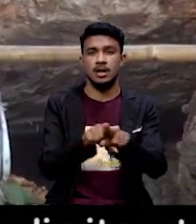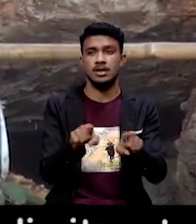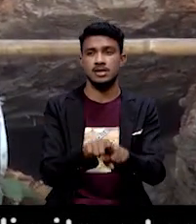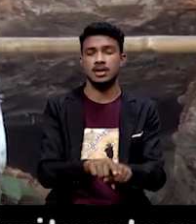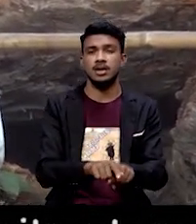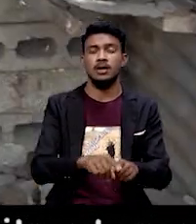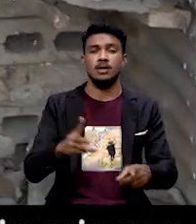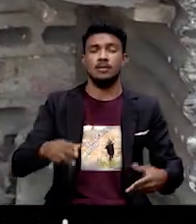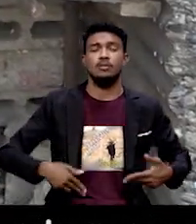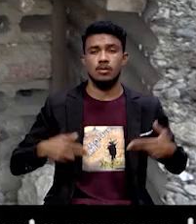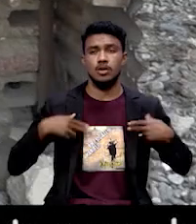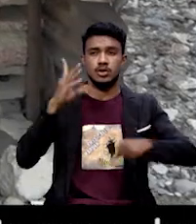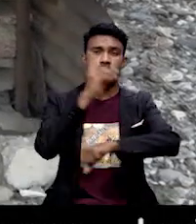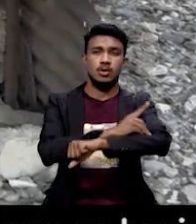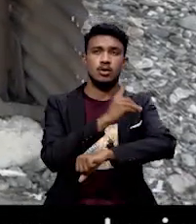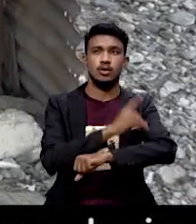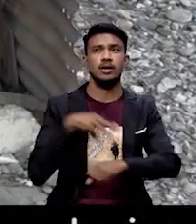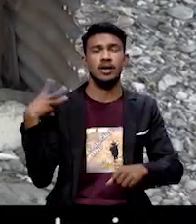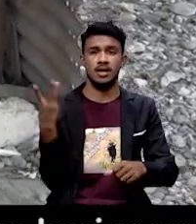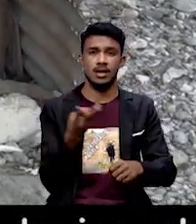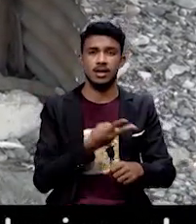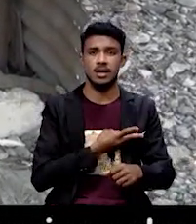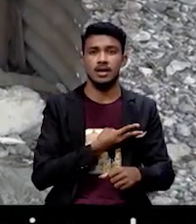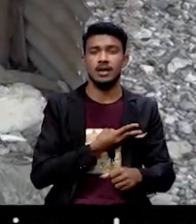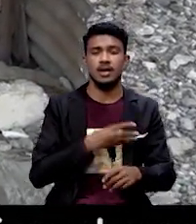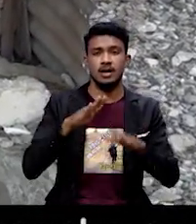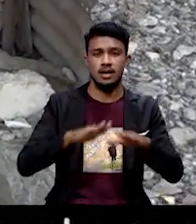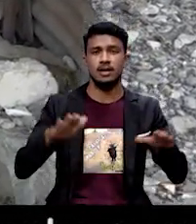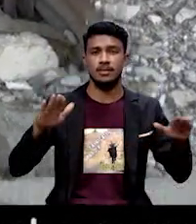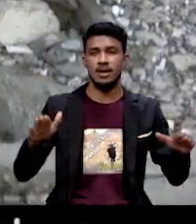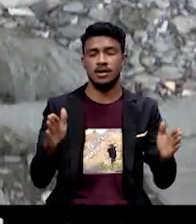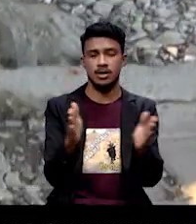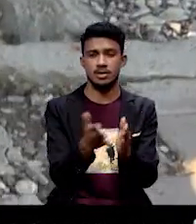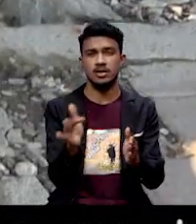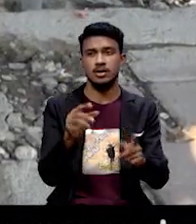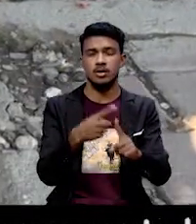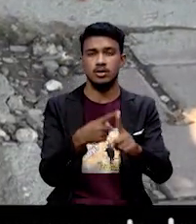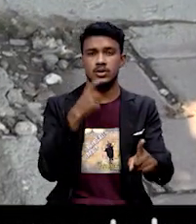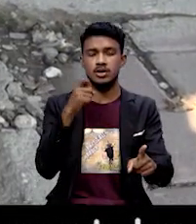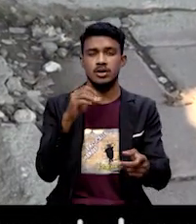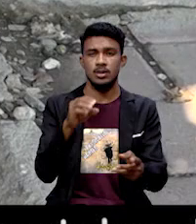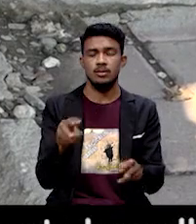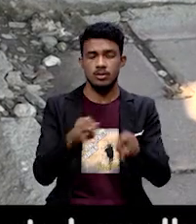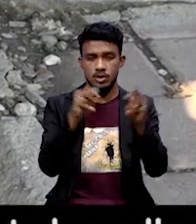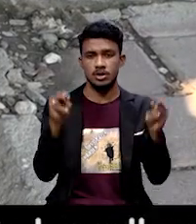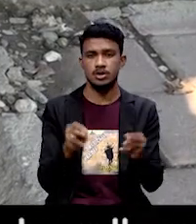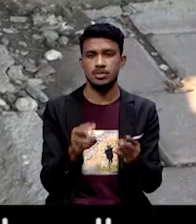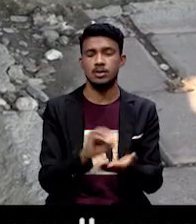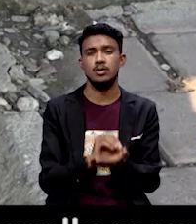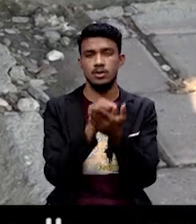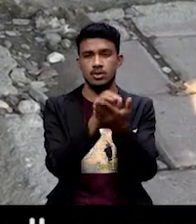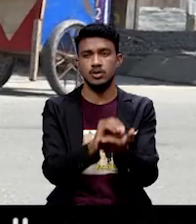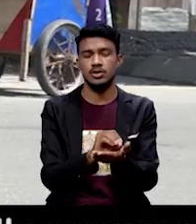moris lor-lorong, itanya aling kikoan sira husi rezião administrativa especial oikusi